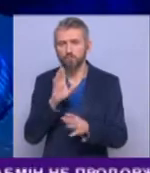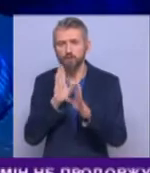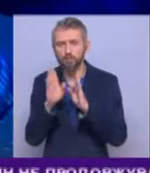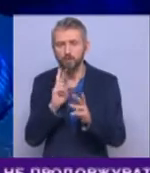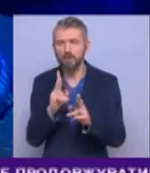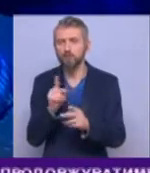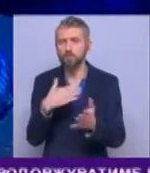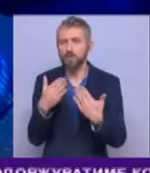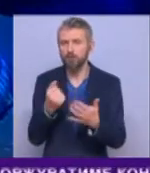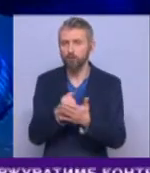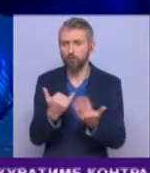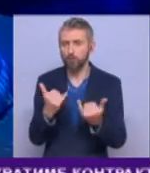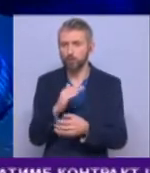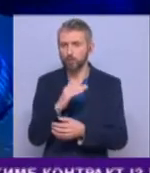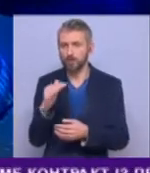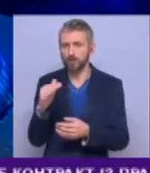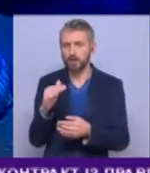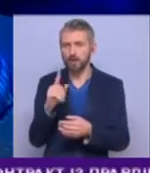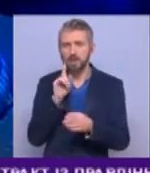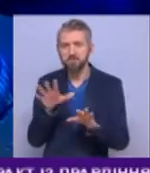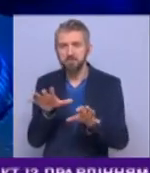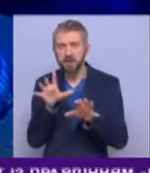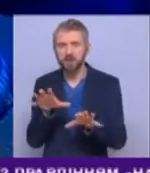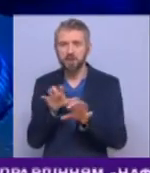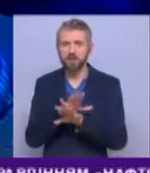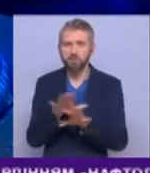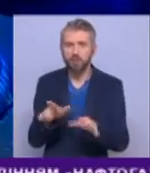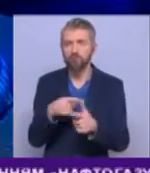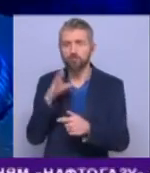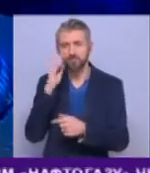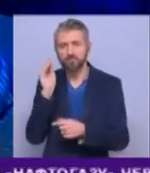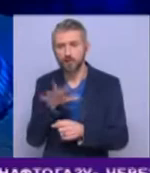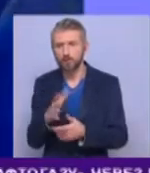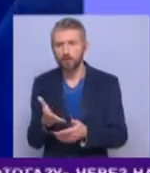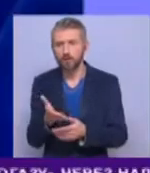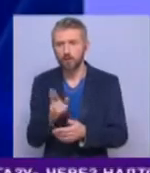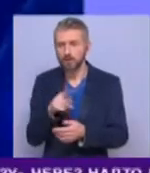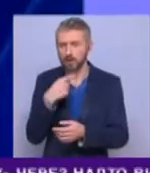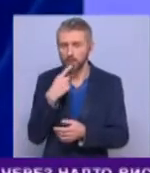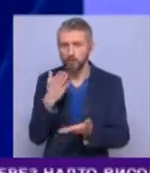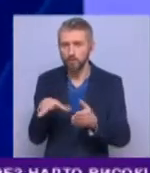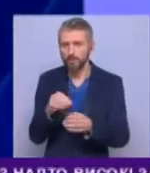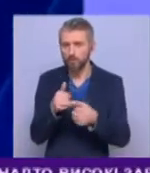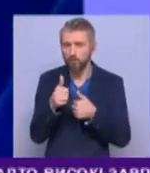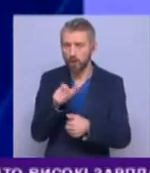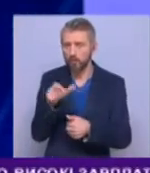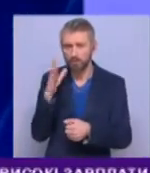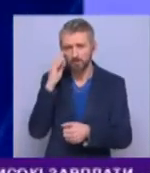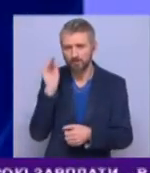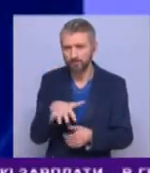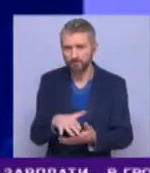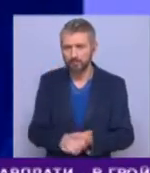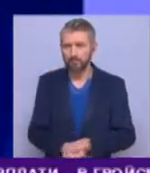як ви ставитесь до сьогоднішнього рівня, сприймаєте його, не сприймаєте, чи не звертаєте увагу. Як я кажу, якщо все окей, то люди просто не звертають